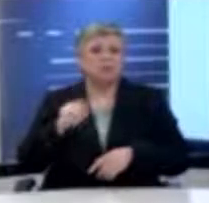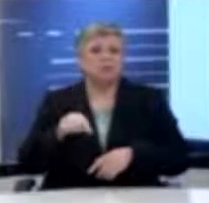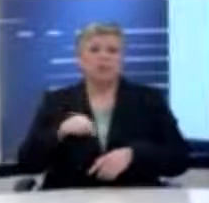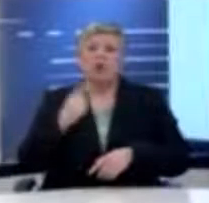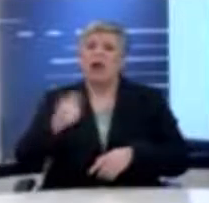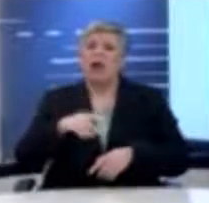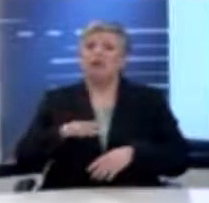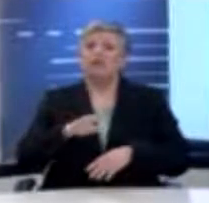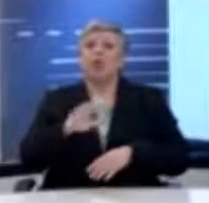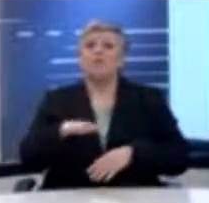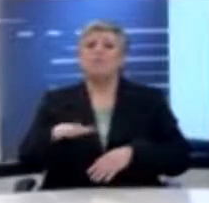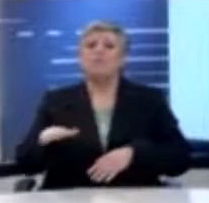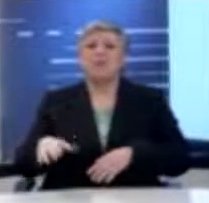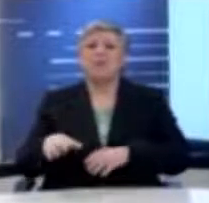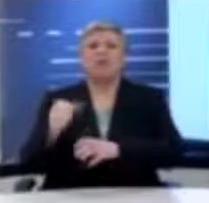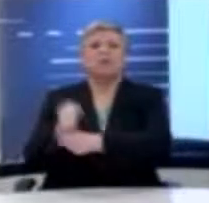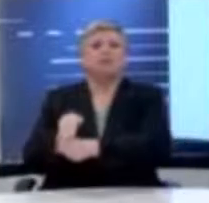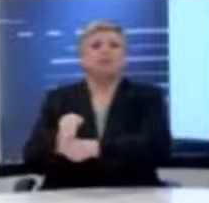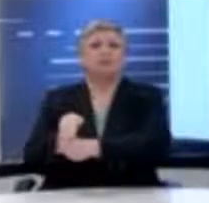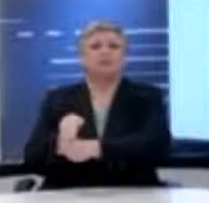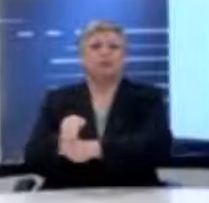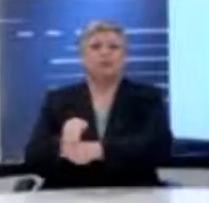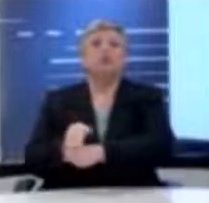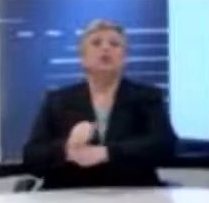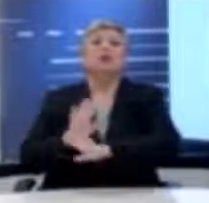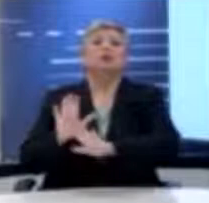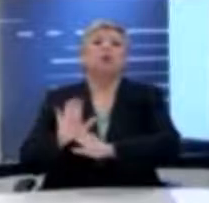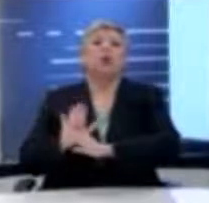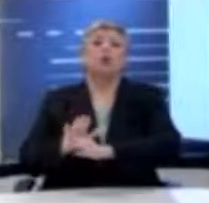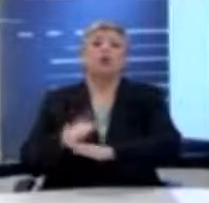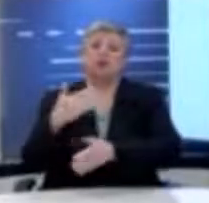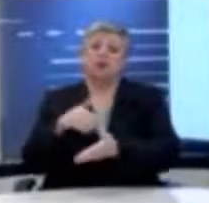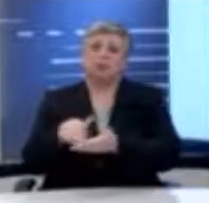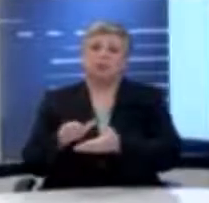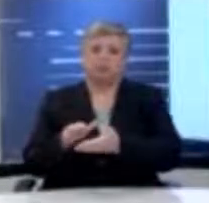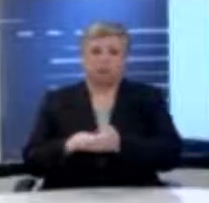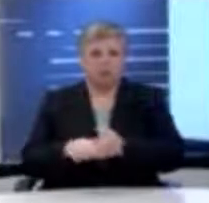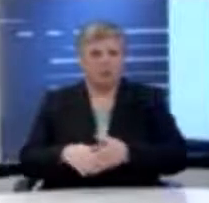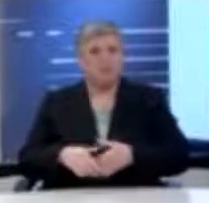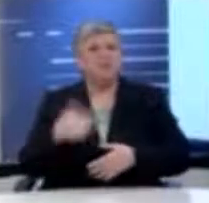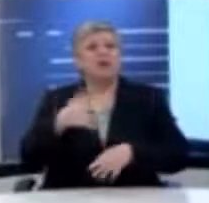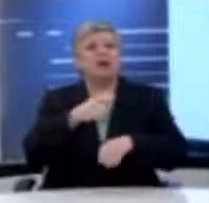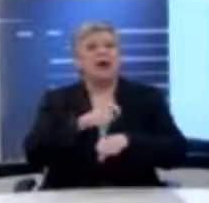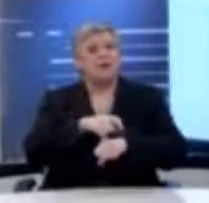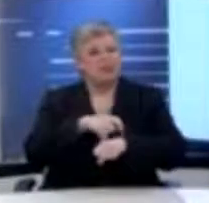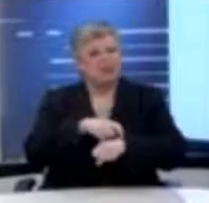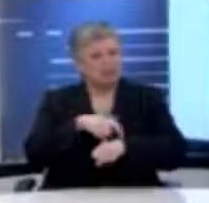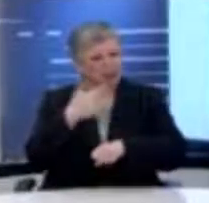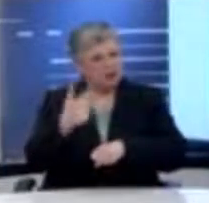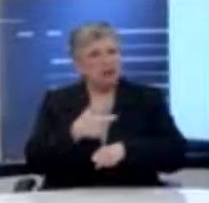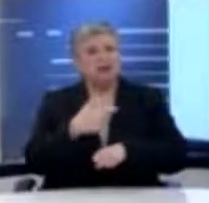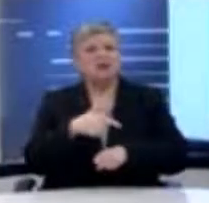εντάσσουμε 40.000 ετούντες άσυλο σε διαμερίσματα και ξενοδοχεία και 16.000 σε προγράμματα